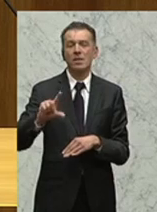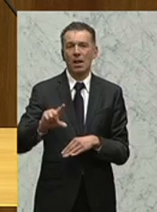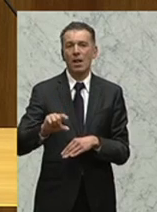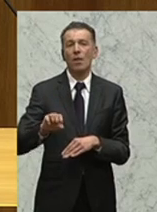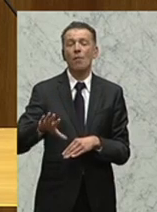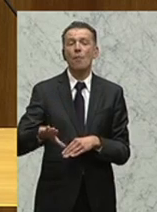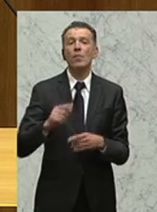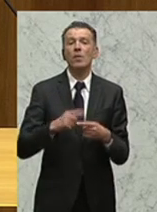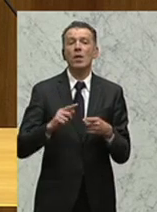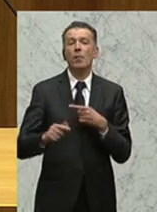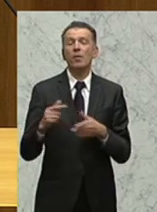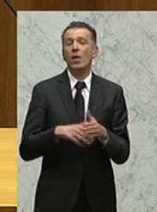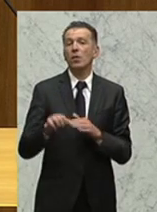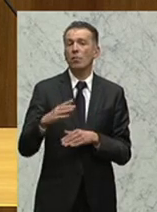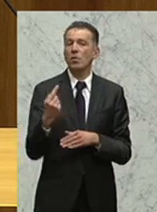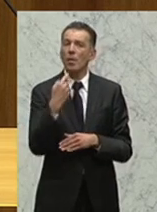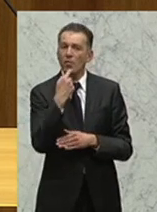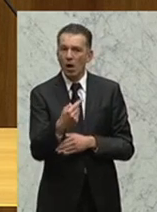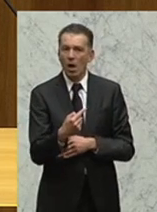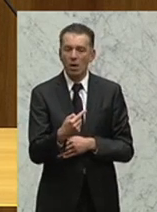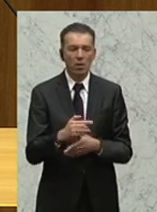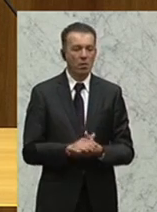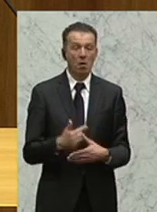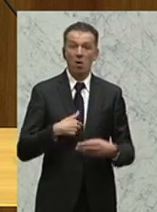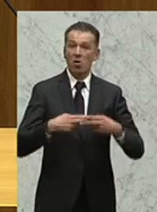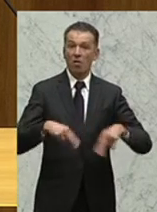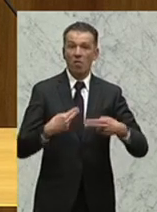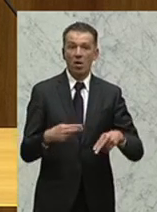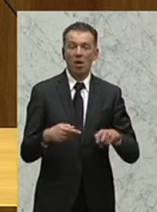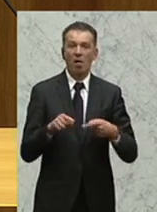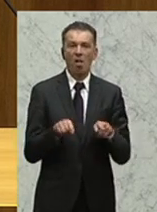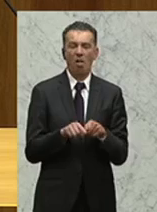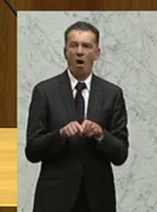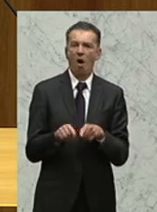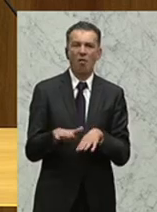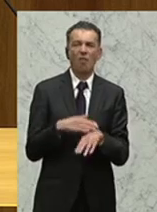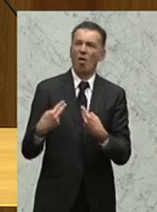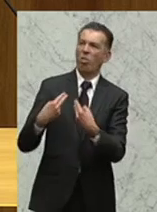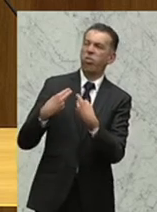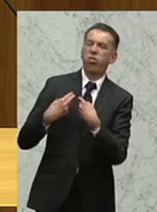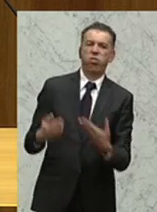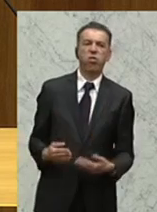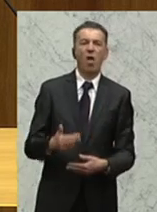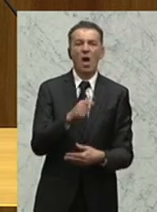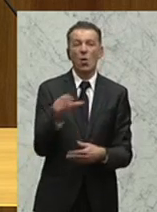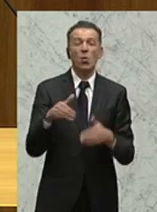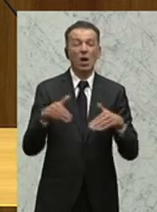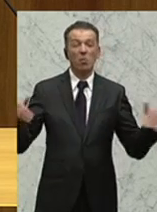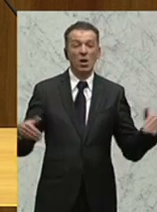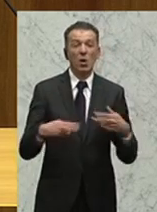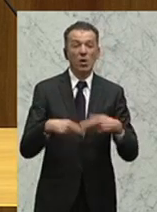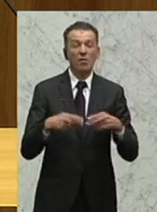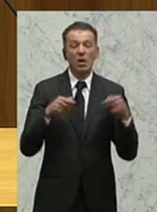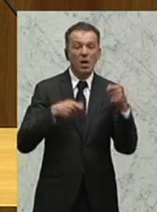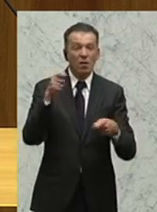Jahres zum Rauchverbot gesagt hat, wäre ich ein Wirt, würde ich mich auch gefrotzelt fühlen. Ja? 100 Millionen haben die Wirte